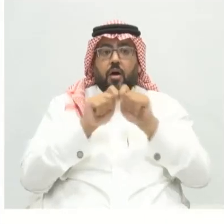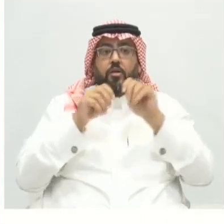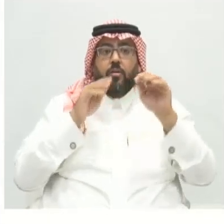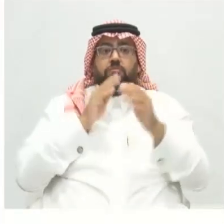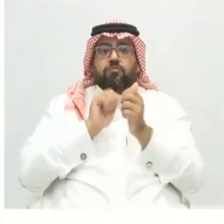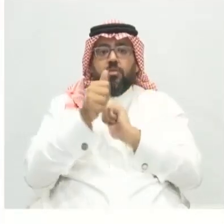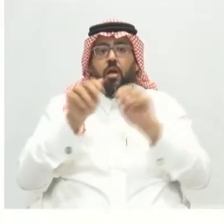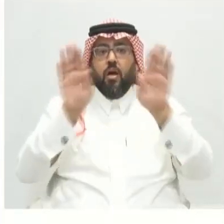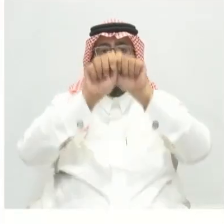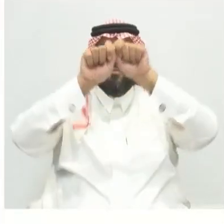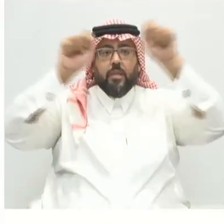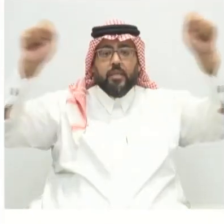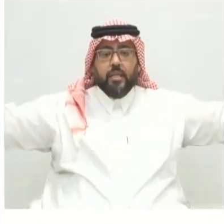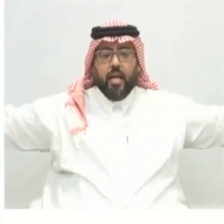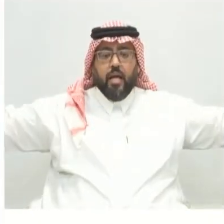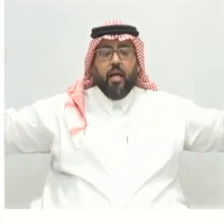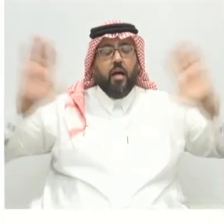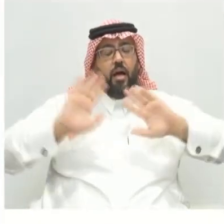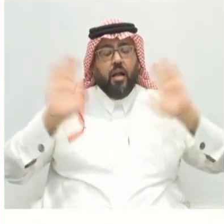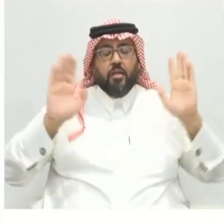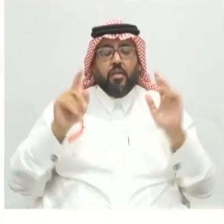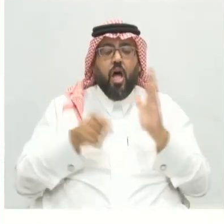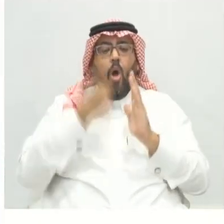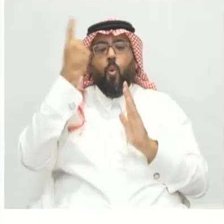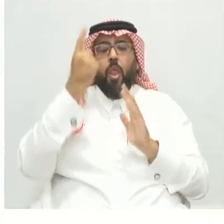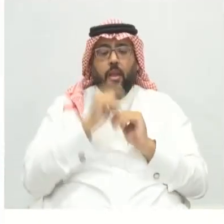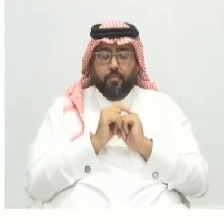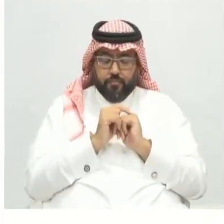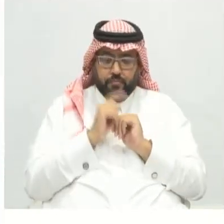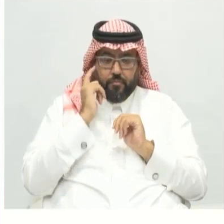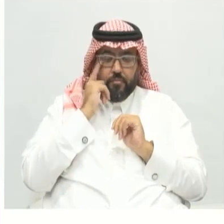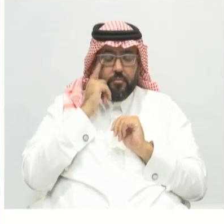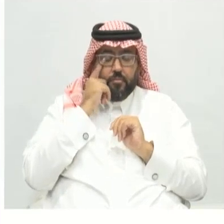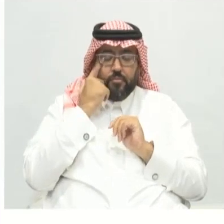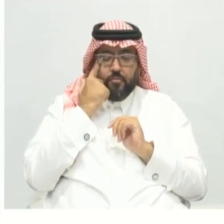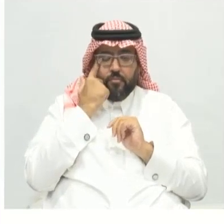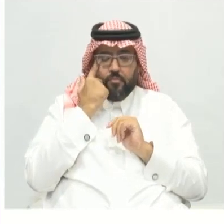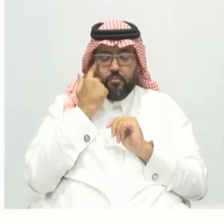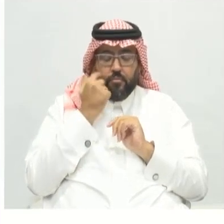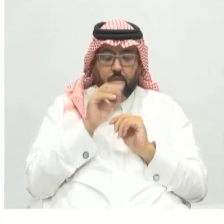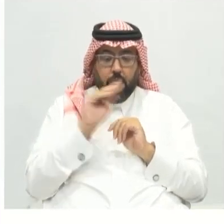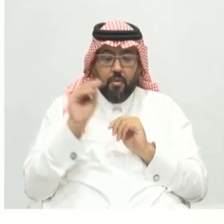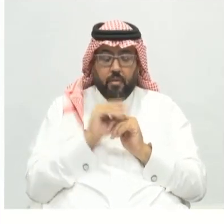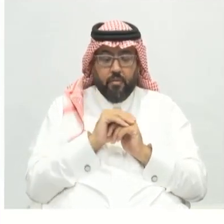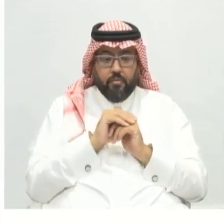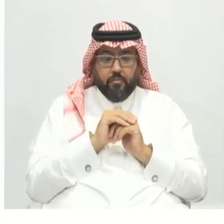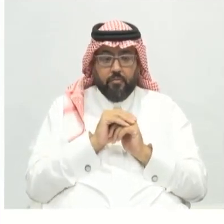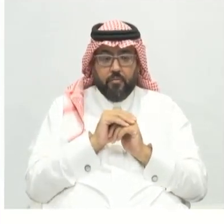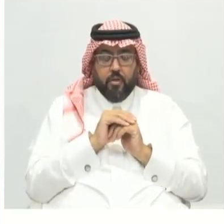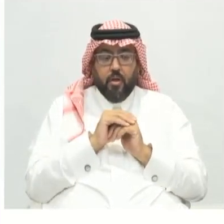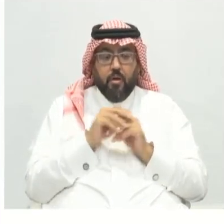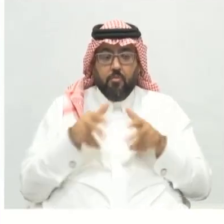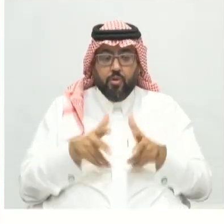الاول اذا نتعرف على العلاقات المنطقيه بين المهام ناخذ مثال في مشروع